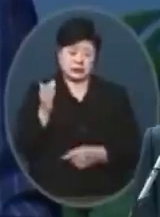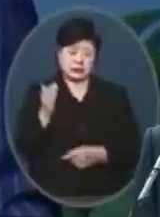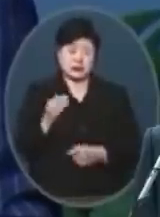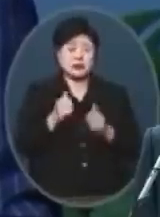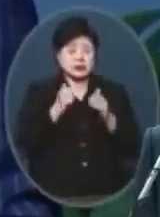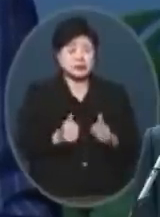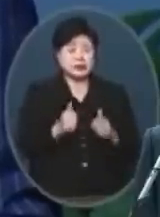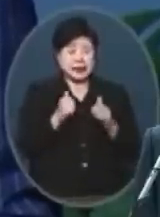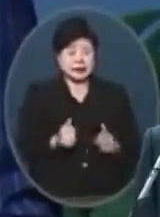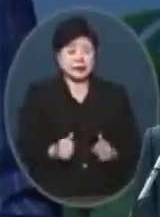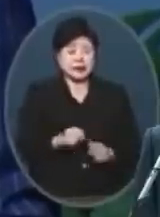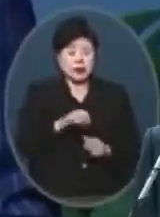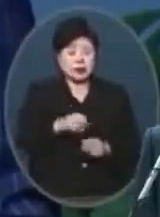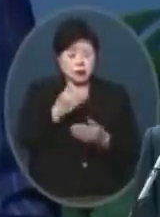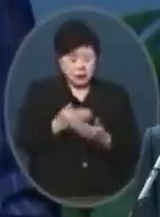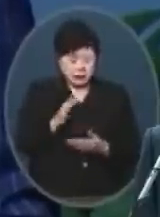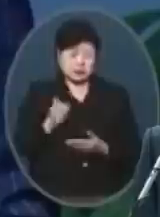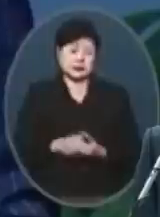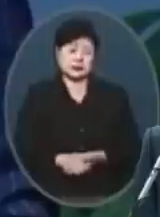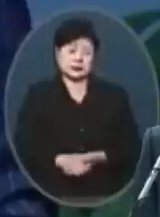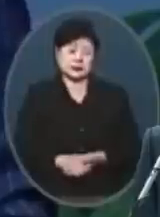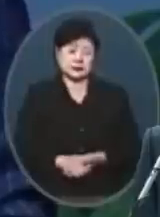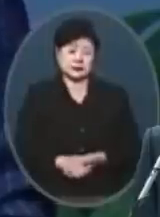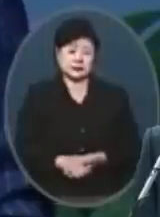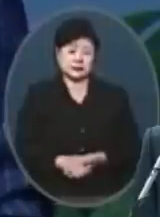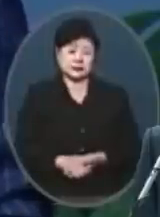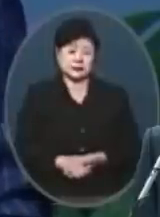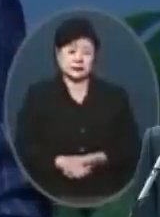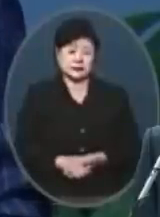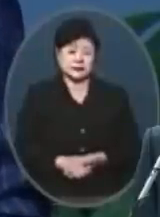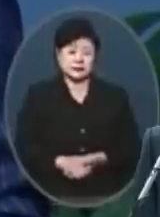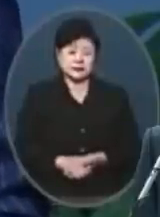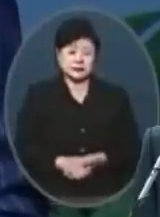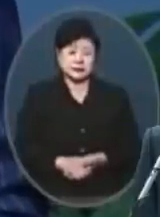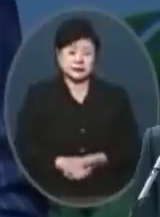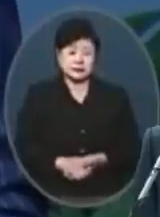심판과 형벌을 받게 된 것입니다.